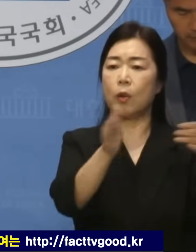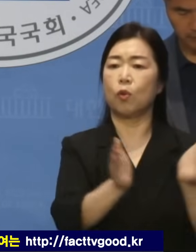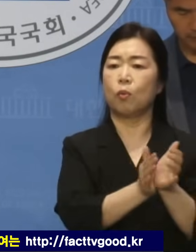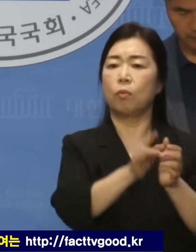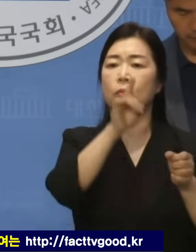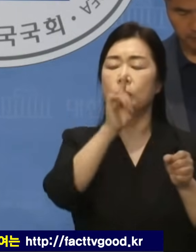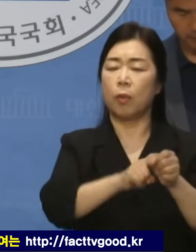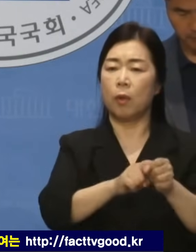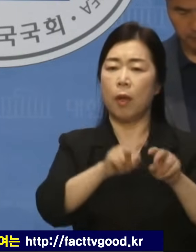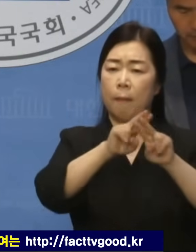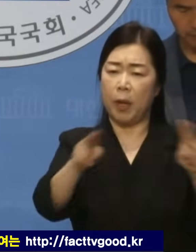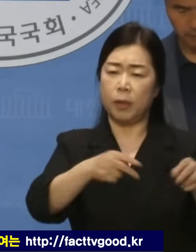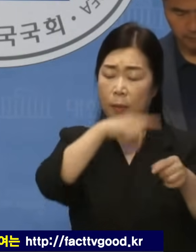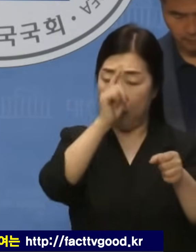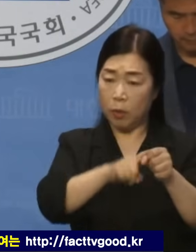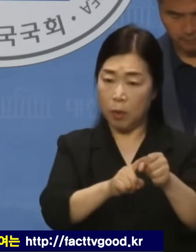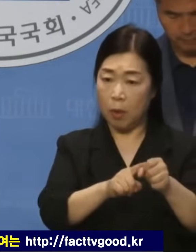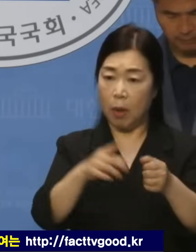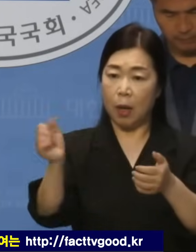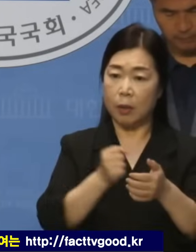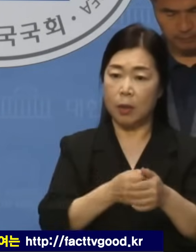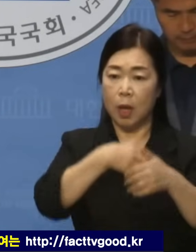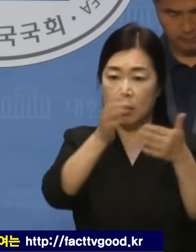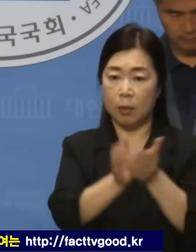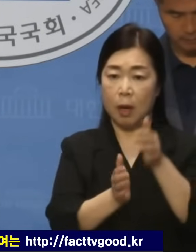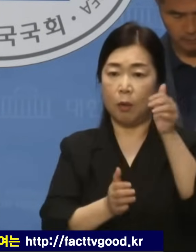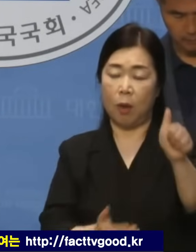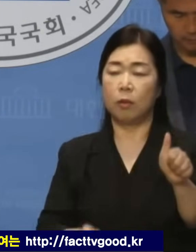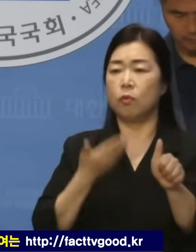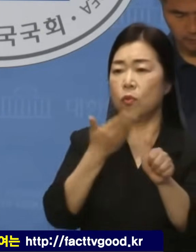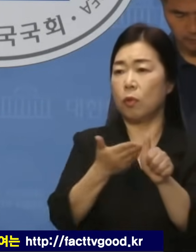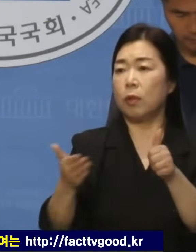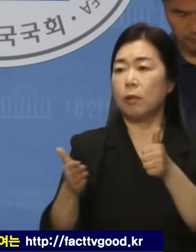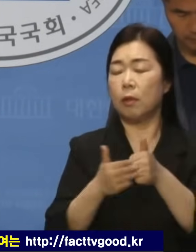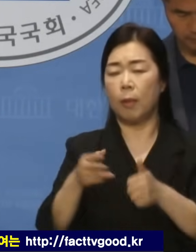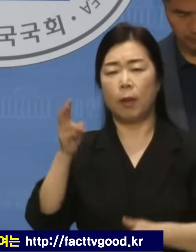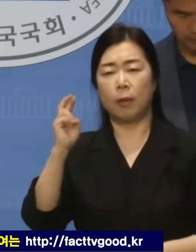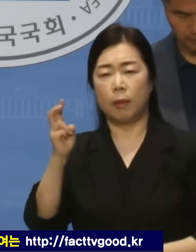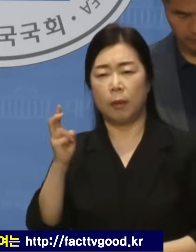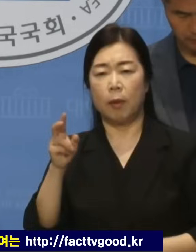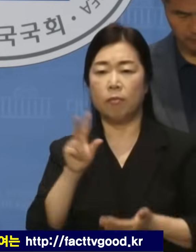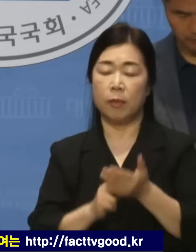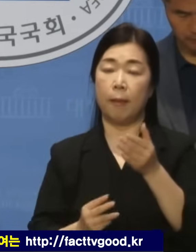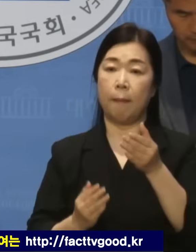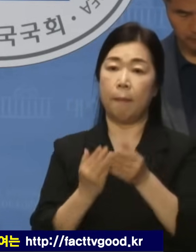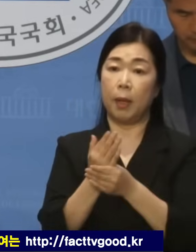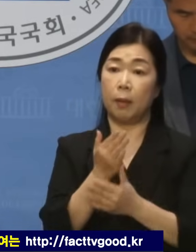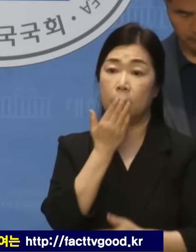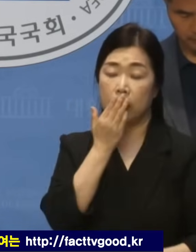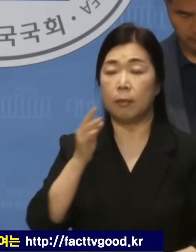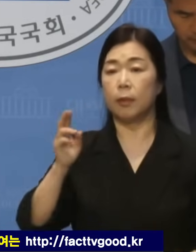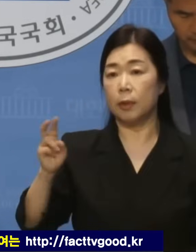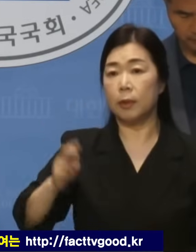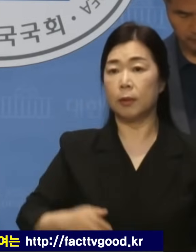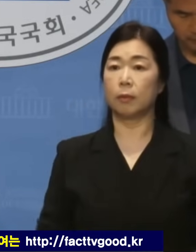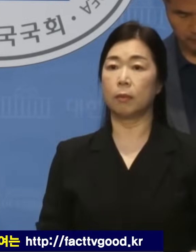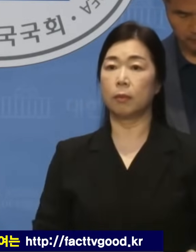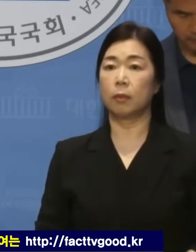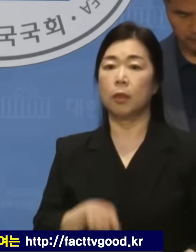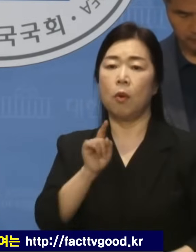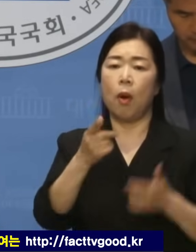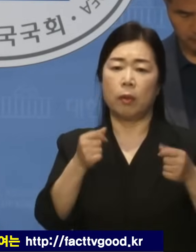폐지를 목표로 임명된 장관이었기에 예고된 참사였습니다. 이러한 수장